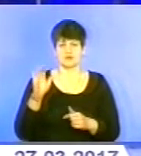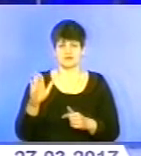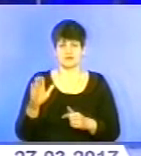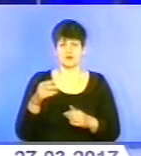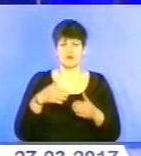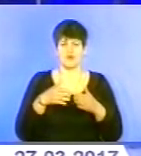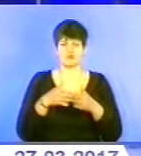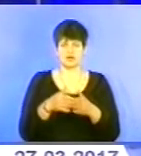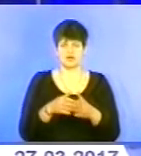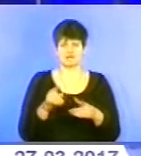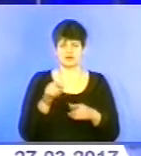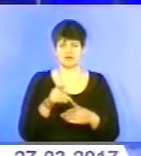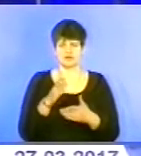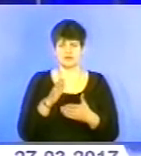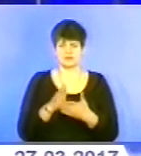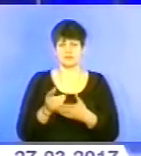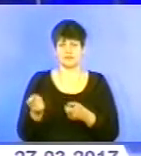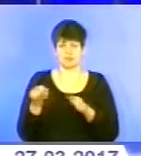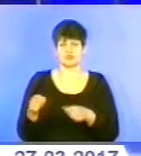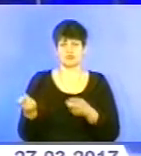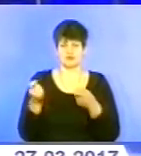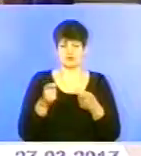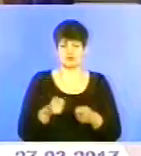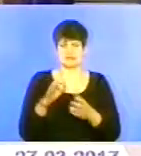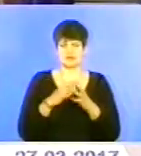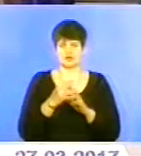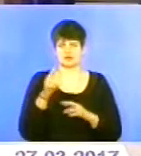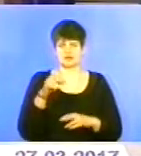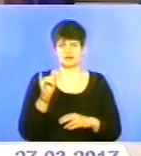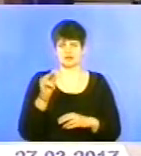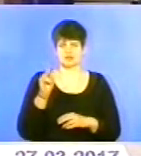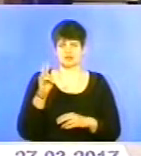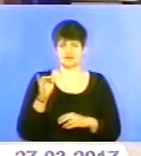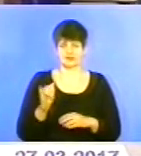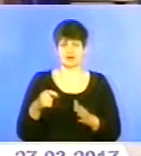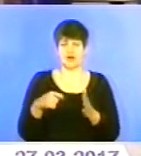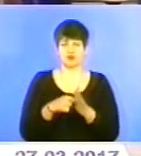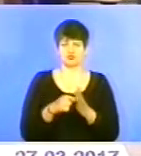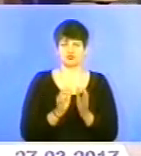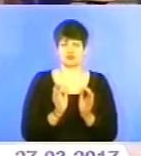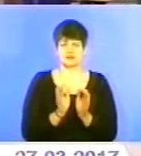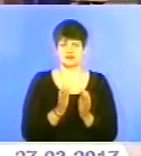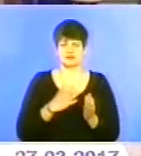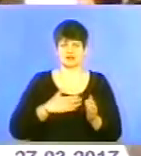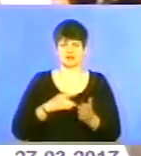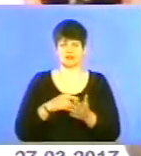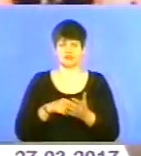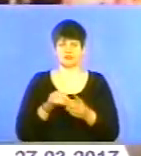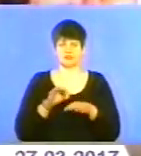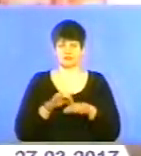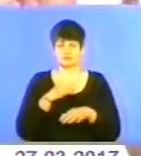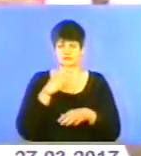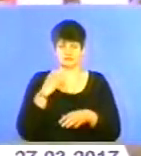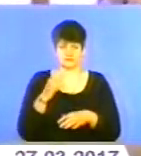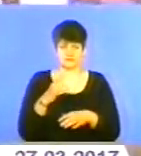які перебувають в стерилізаційному центрі в селі Дичків. Акція «Нагодуй та зігрій» в нашому місті проводиться вже не